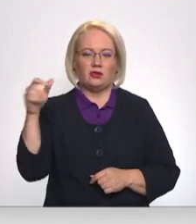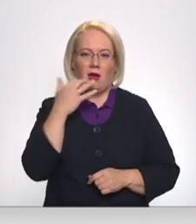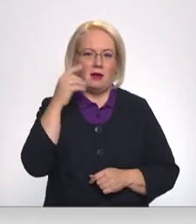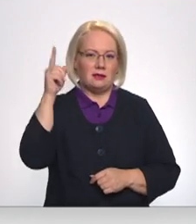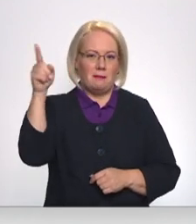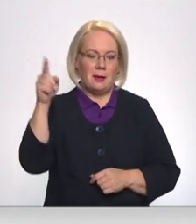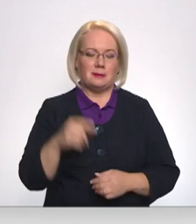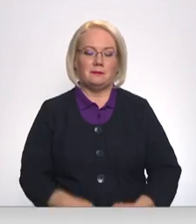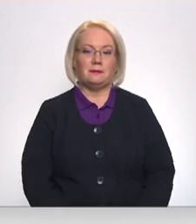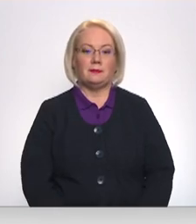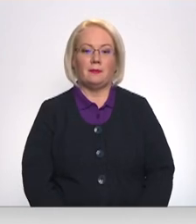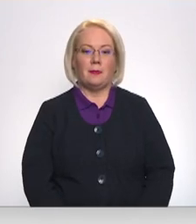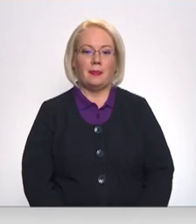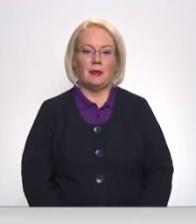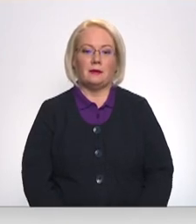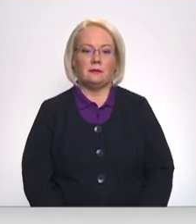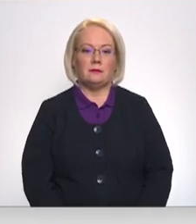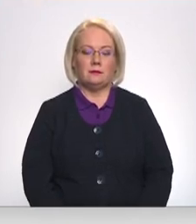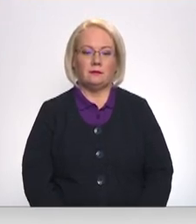vēlēšanu iecirkni.